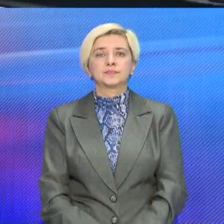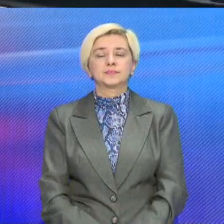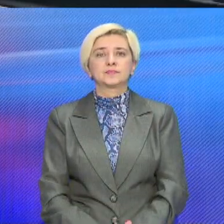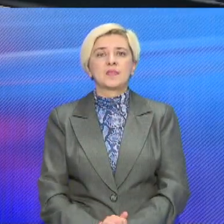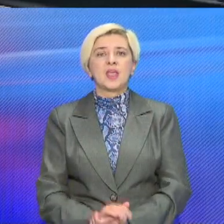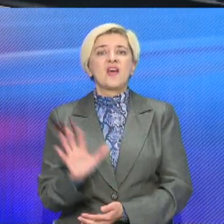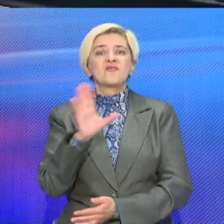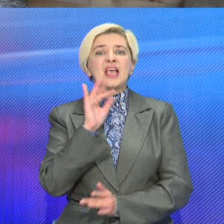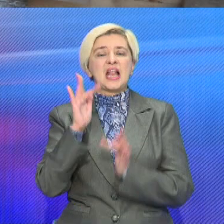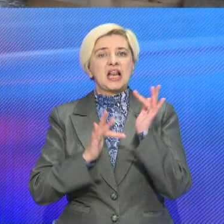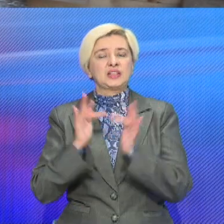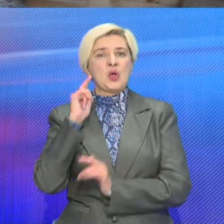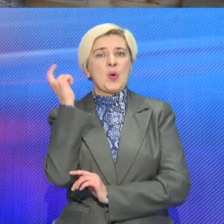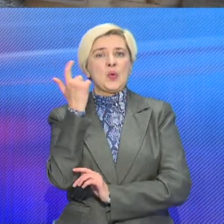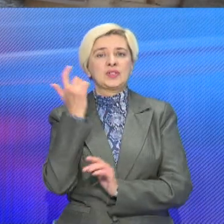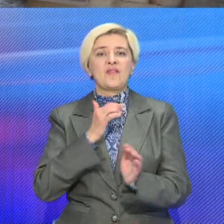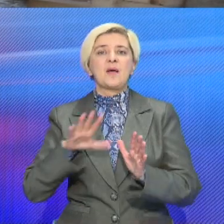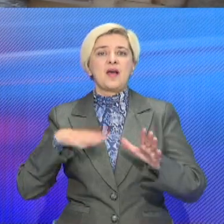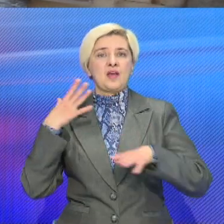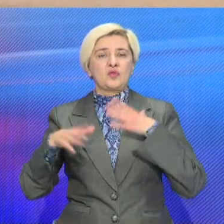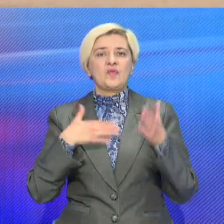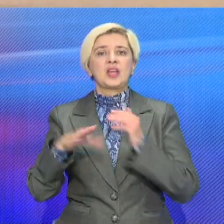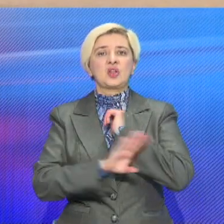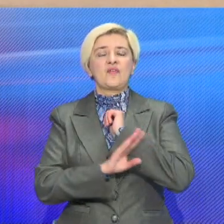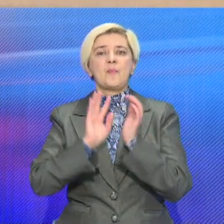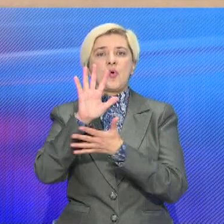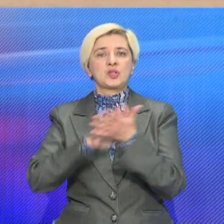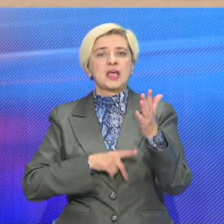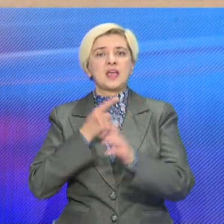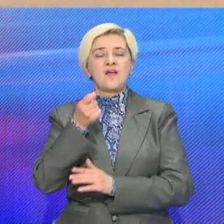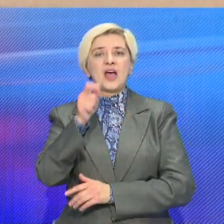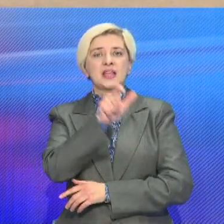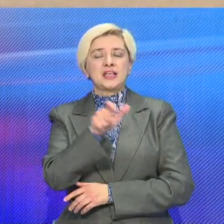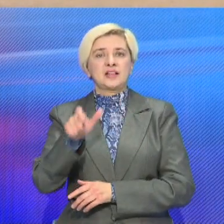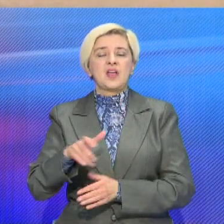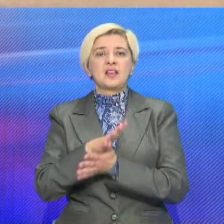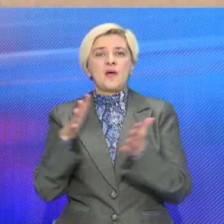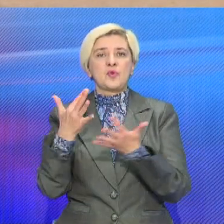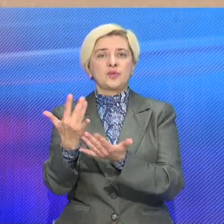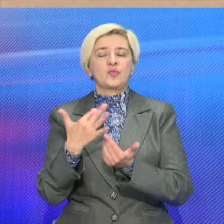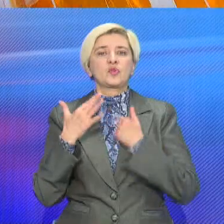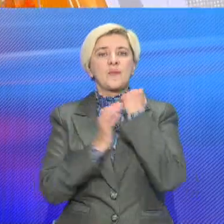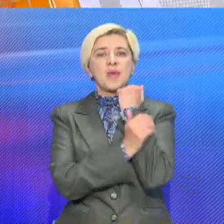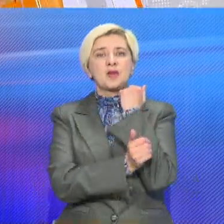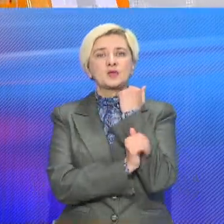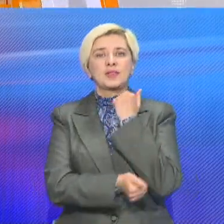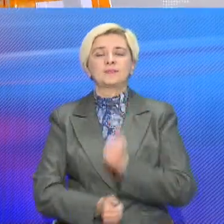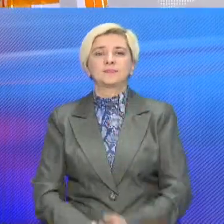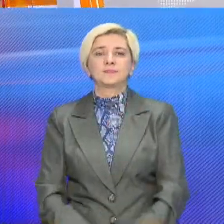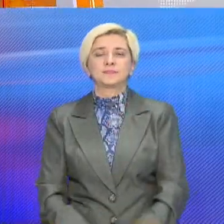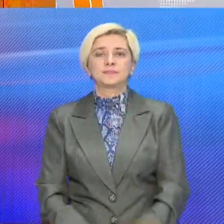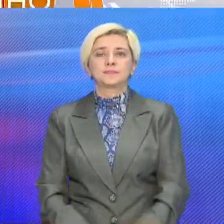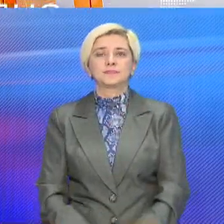Усі лісні господарки Приньомення ведуть нарихтовку дров по заявах насельництва. Найбільший попит на березу.